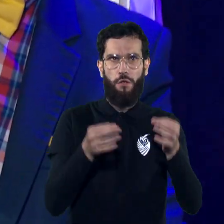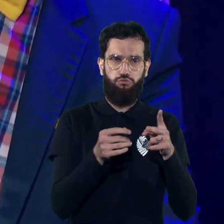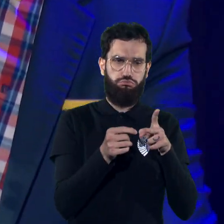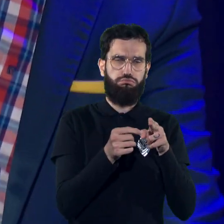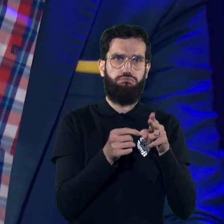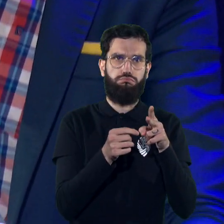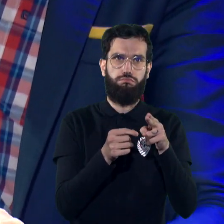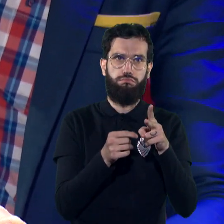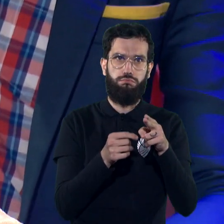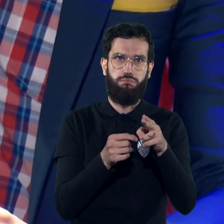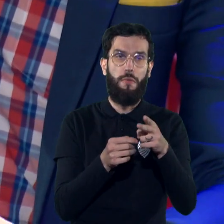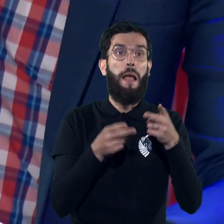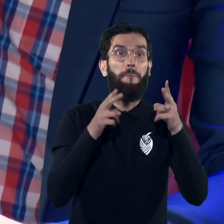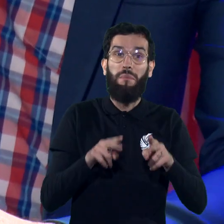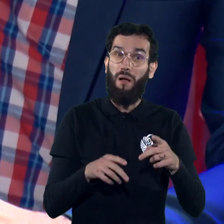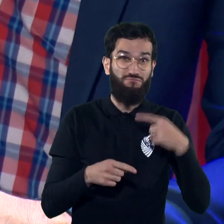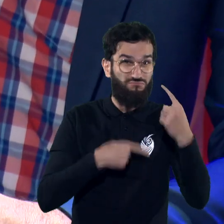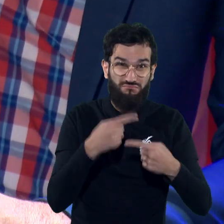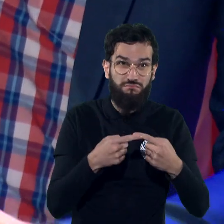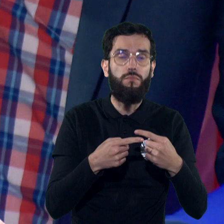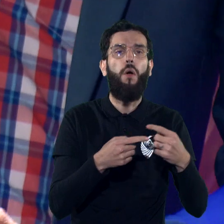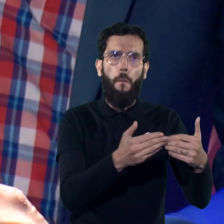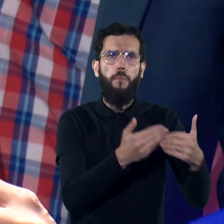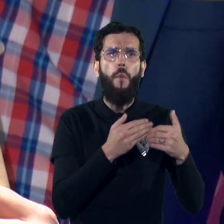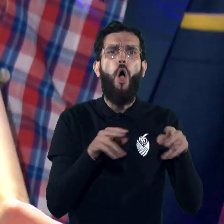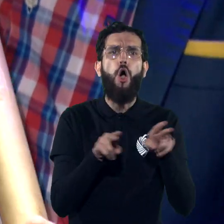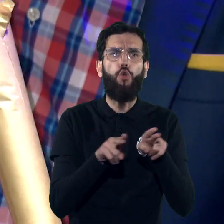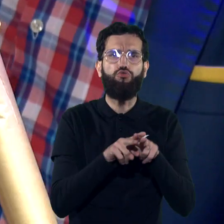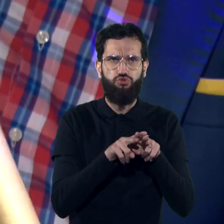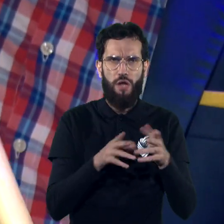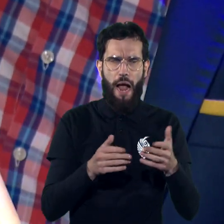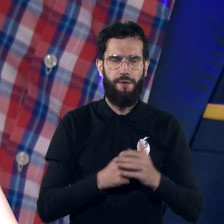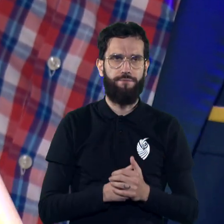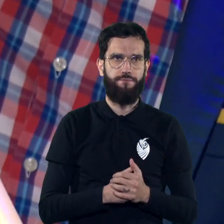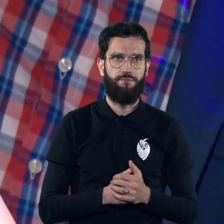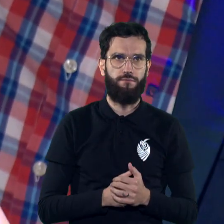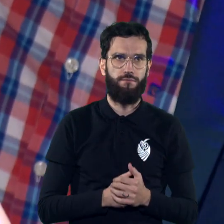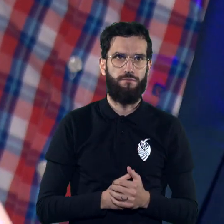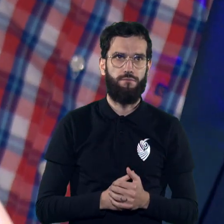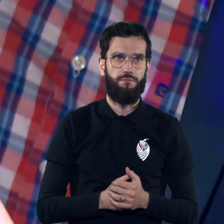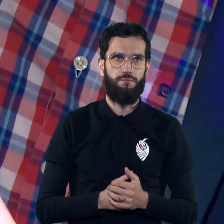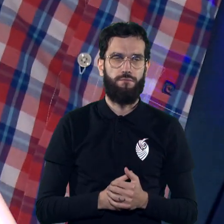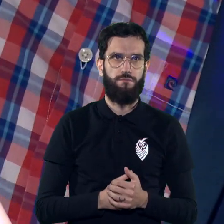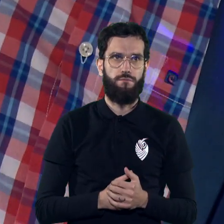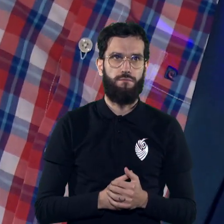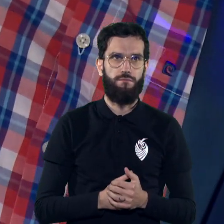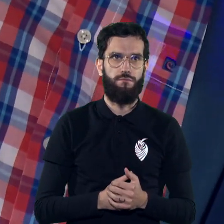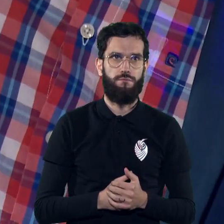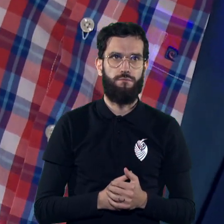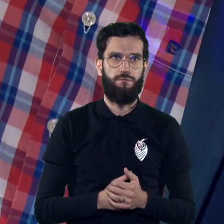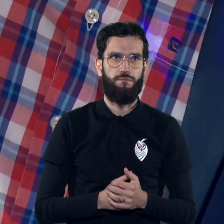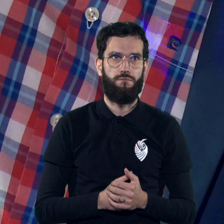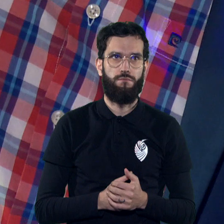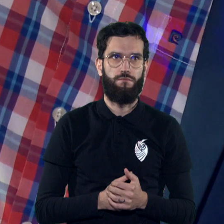nastriháme. Keď vám to nepôjde, nech vám pomôžu rodičia. Tak, stačí tak do polovice, do polovice. Ide to úplne krásne. Alebo do...